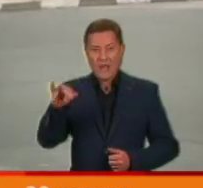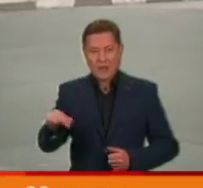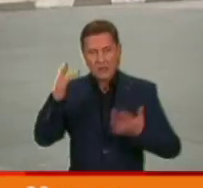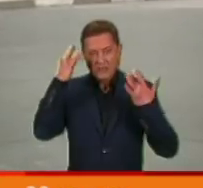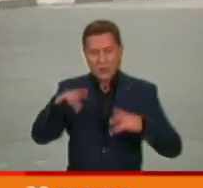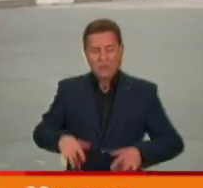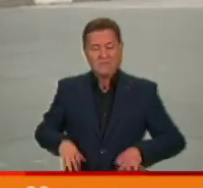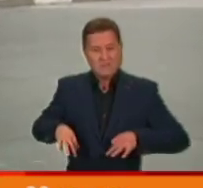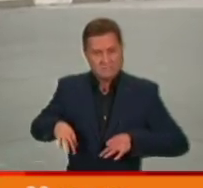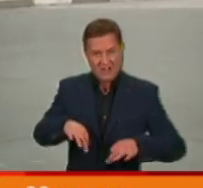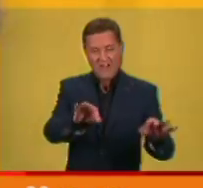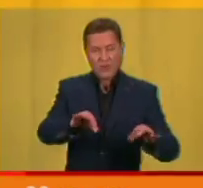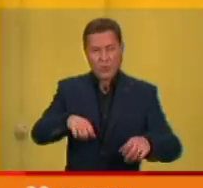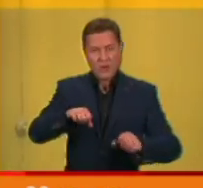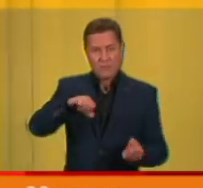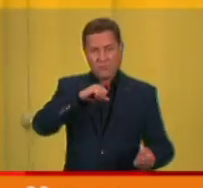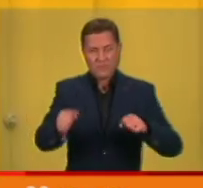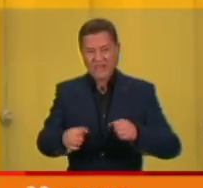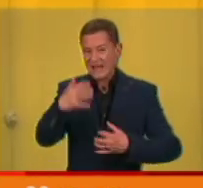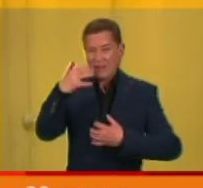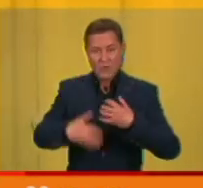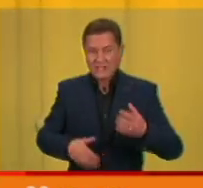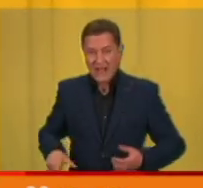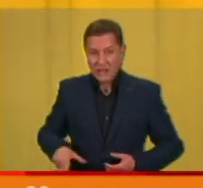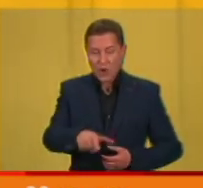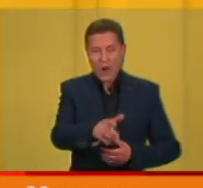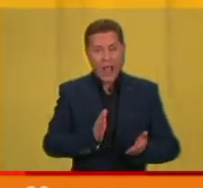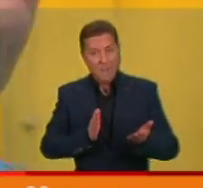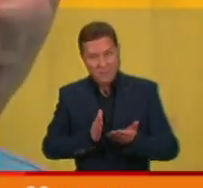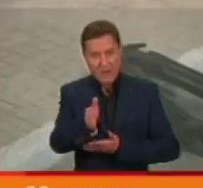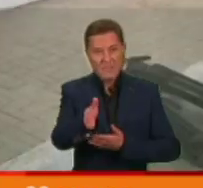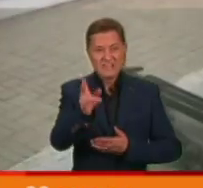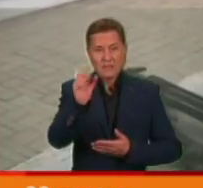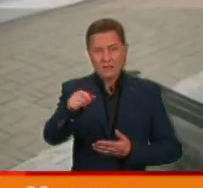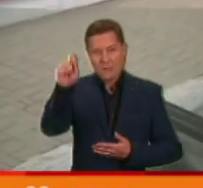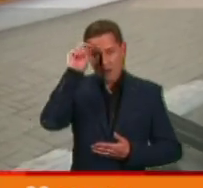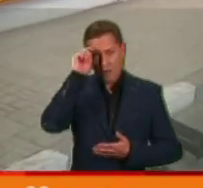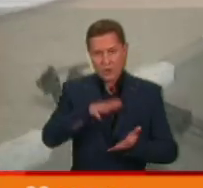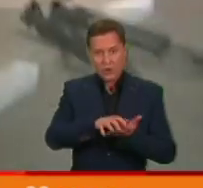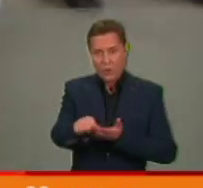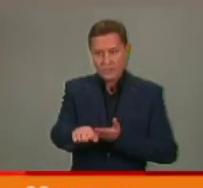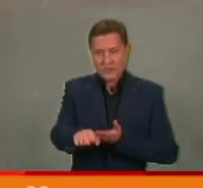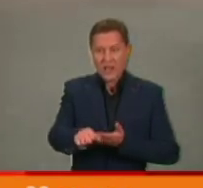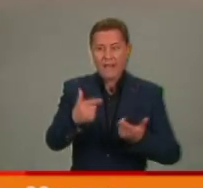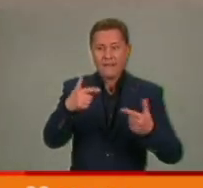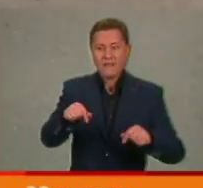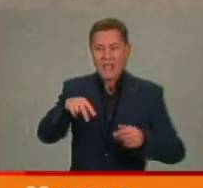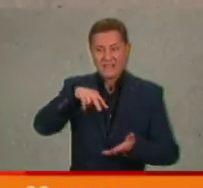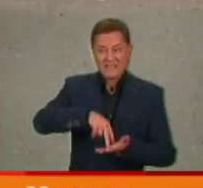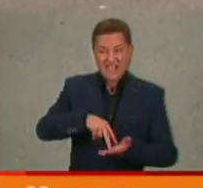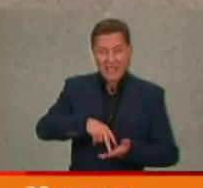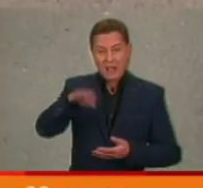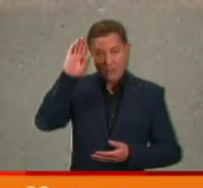несподівано рвонули з місця та чомусь помчали не посеред дороги, а прямісінько на хлопчика. Зроблена відмітка, де стояв дитина.